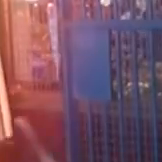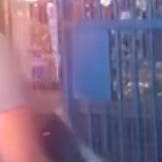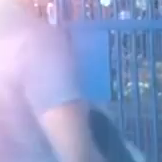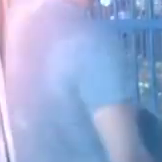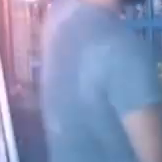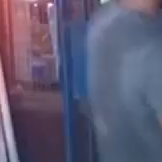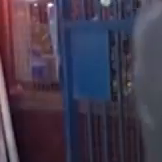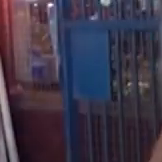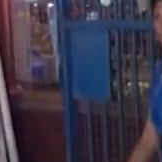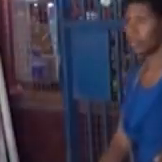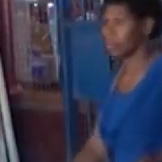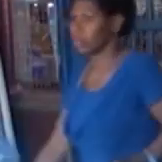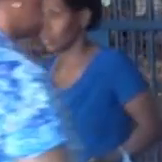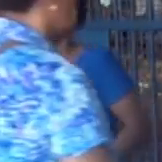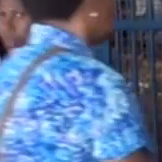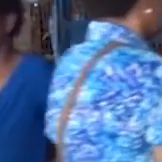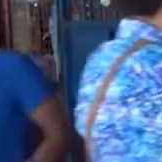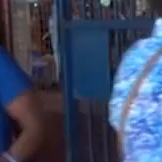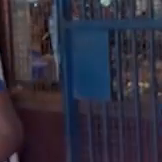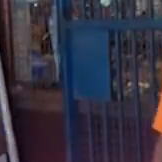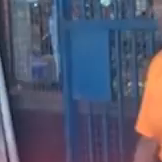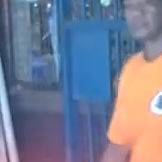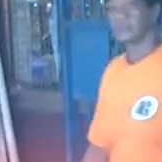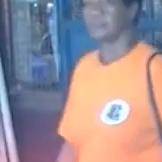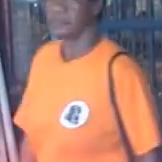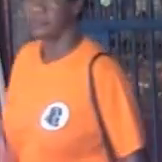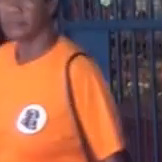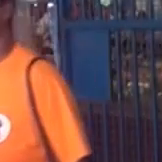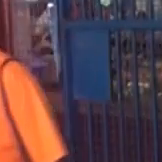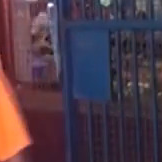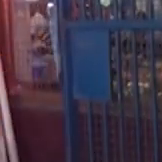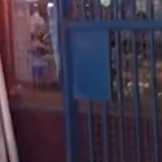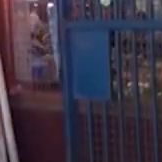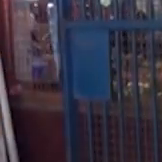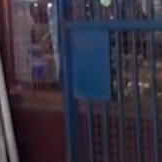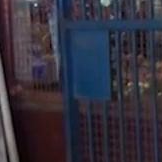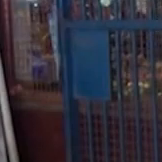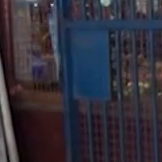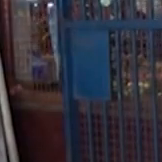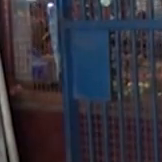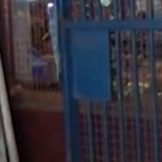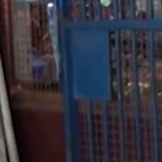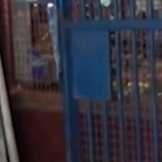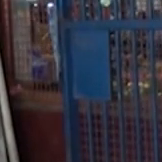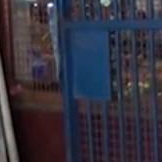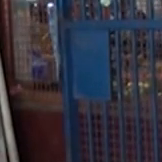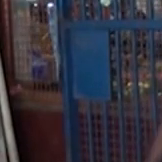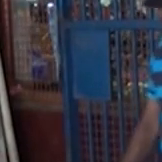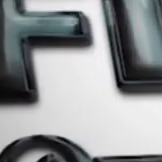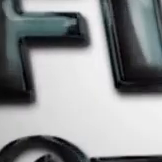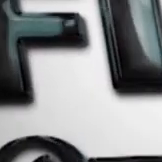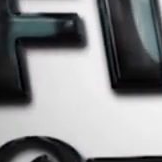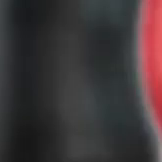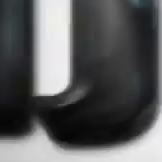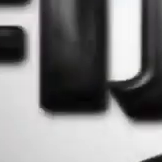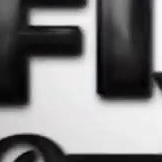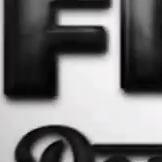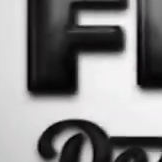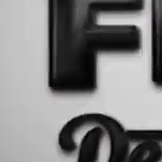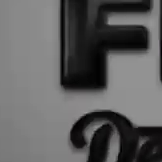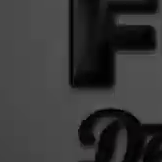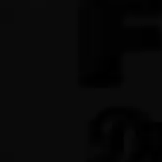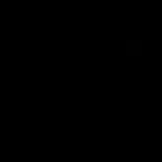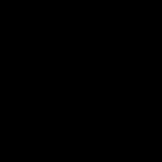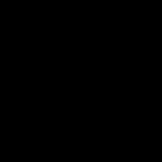कुमार स्वामी नायक गोंगो लुगु लटोका रेडियो फीजी 2 में पुराना गाना लगे हमें बहुत अच्छा लगे। रेडियो फीजी